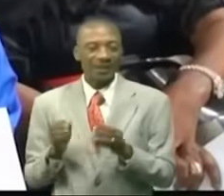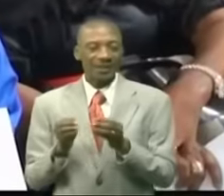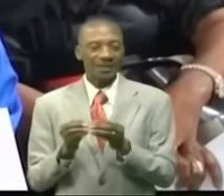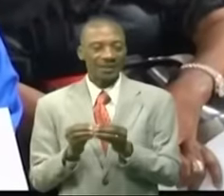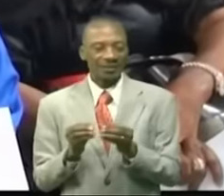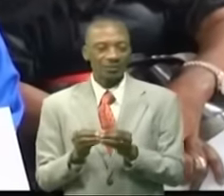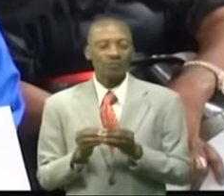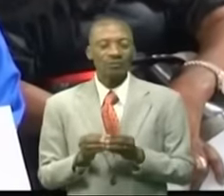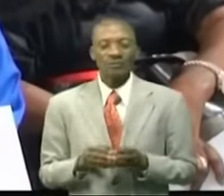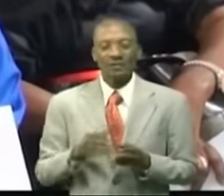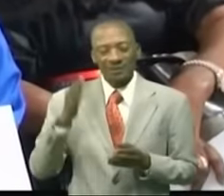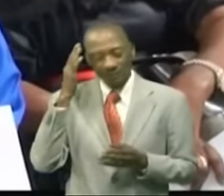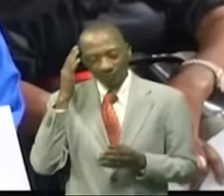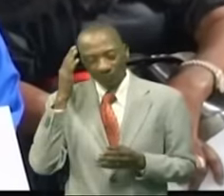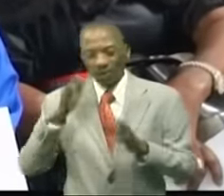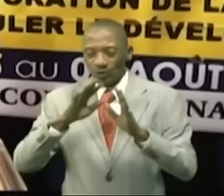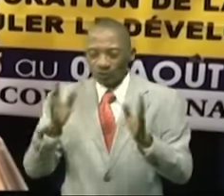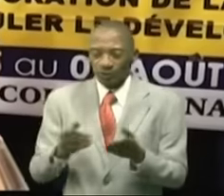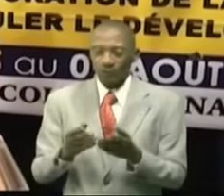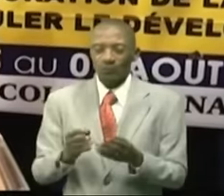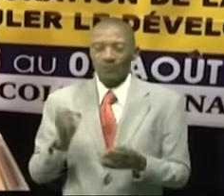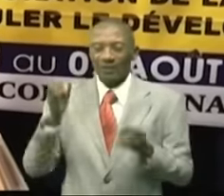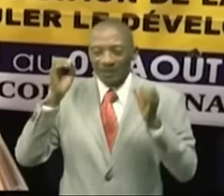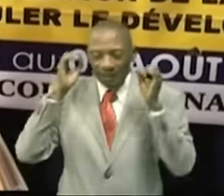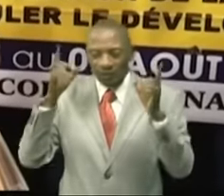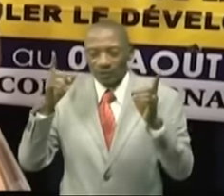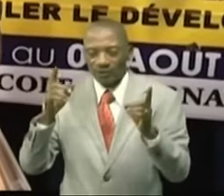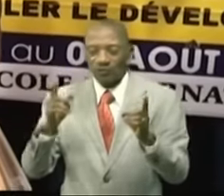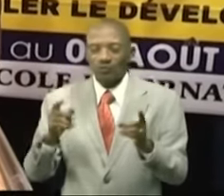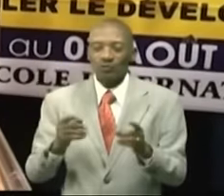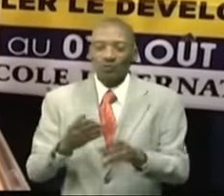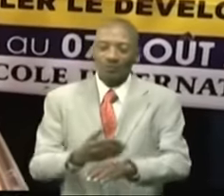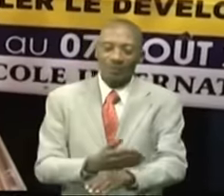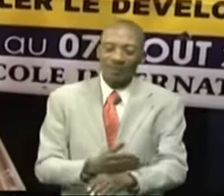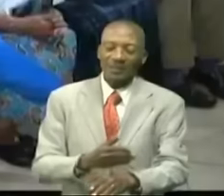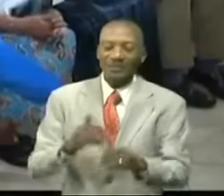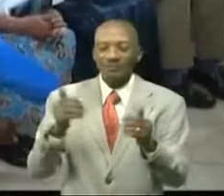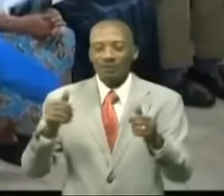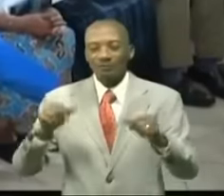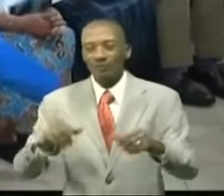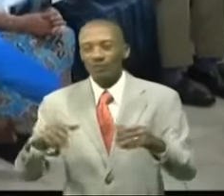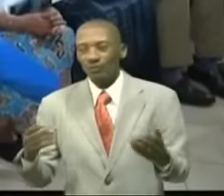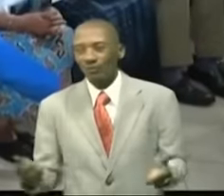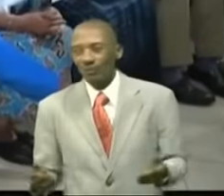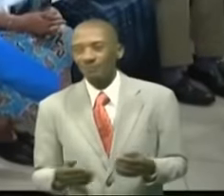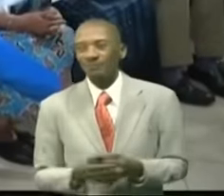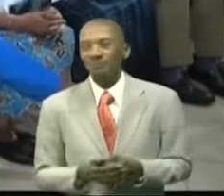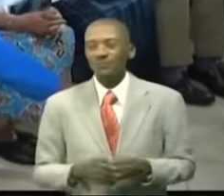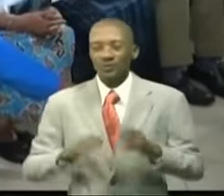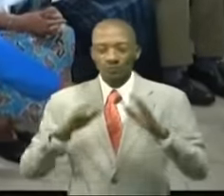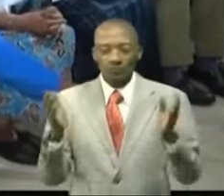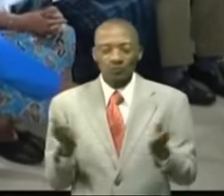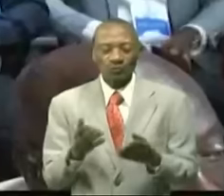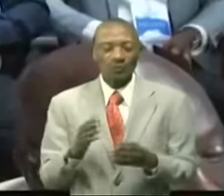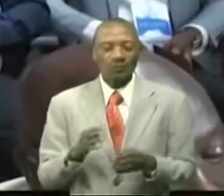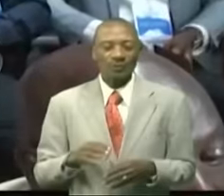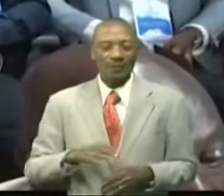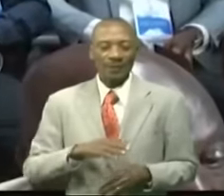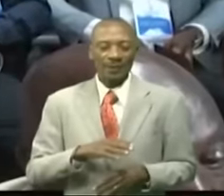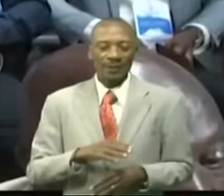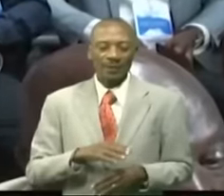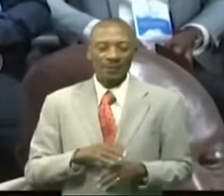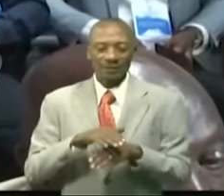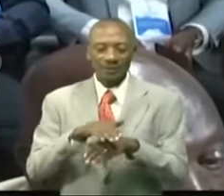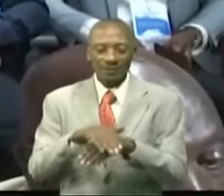des propositions telles que le recrutement des inspecteurs par la voie des concours, dans l'objectif d'améliorer la qualité